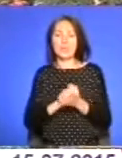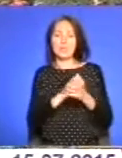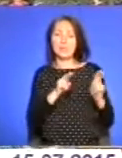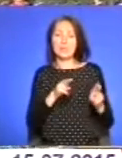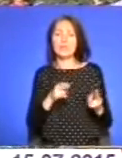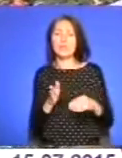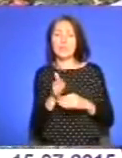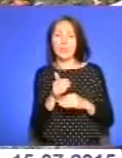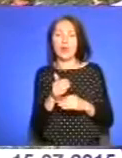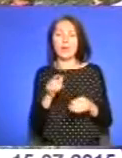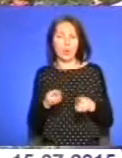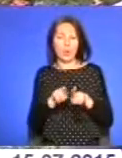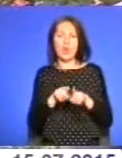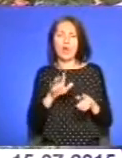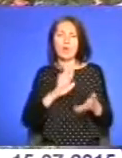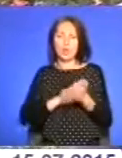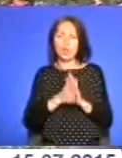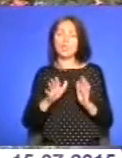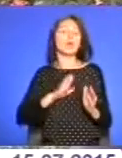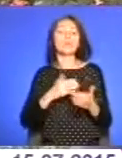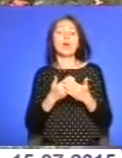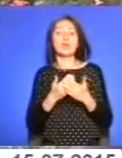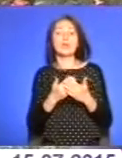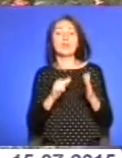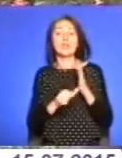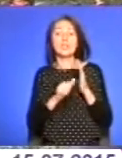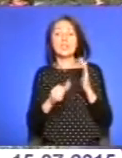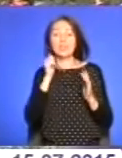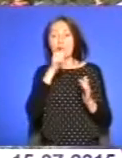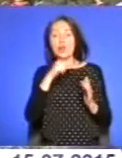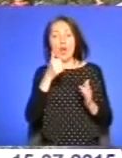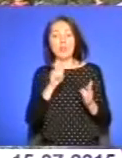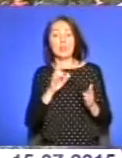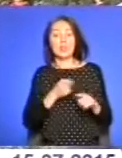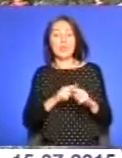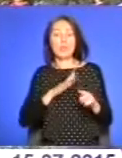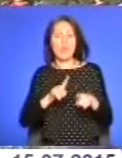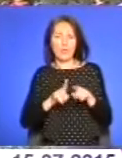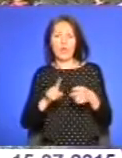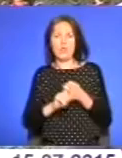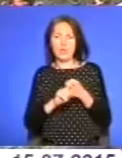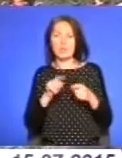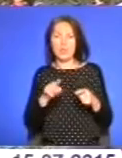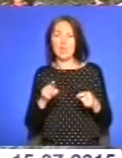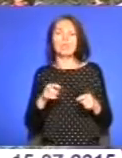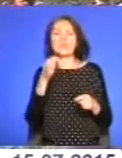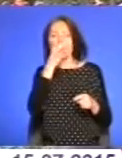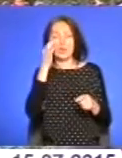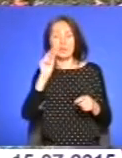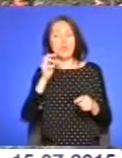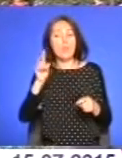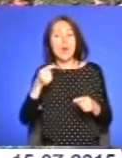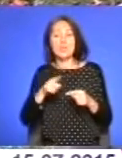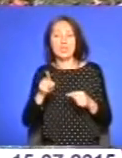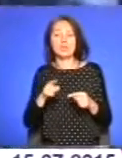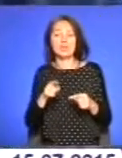такий вірус був. Але чи це був інший вірус, чи саме африканська чума, сказати неможливо, але патологія співпадає з тим, що зараз